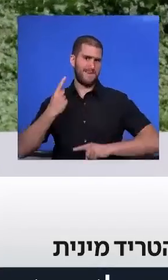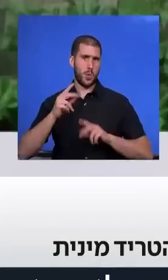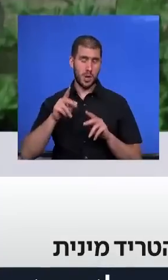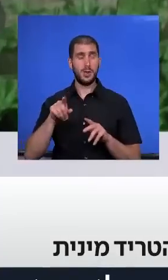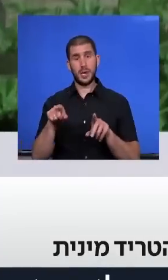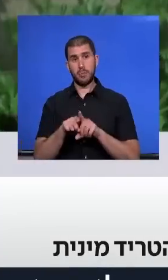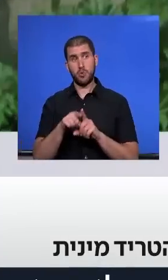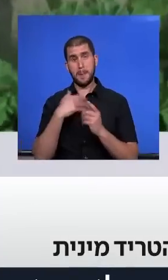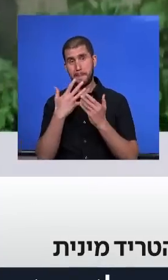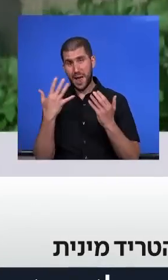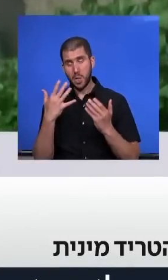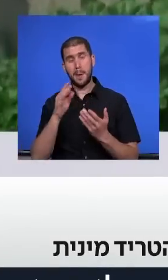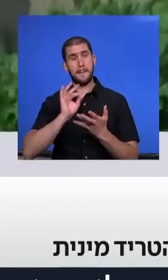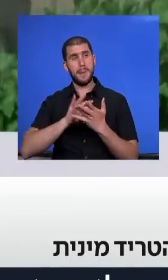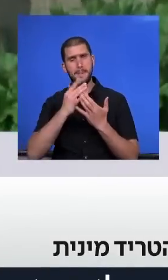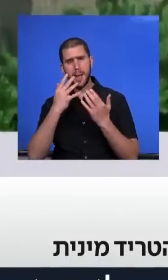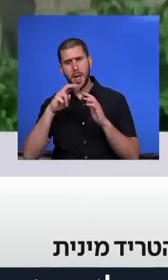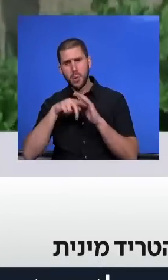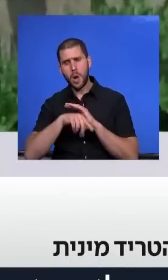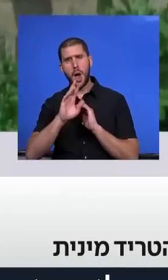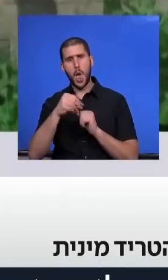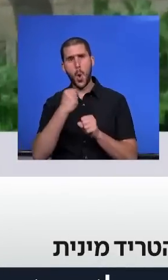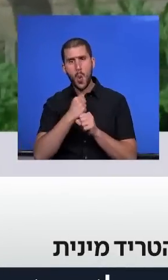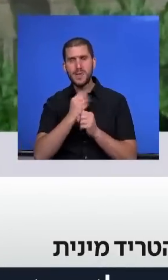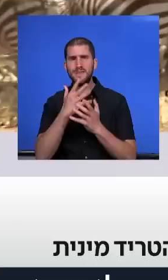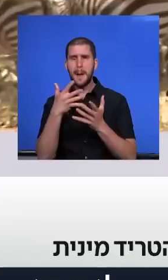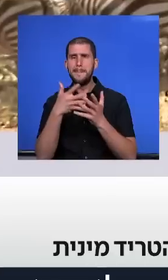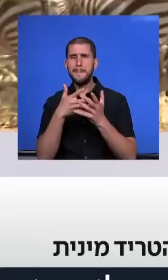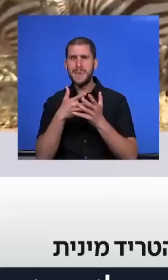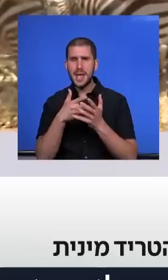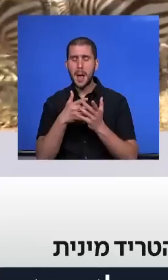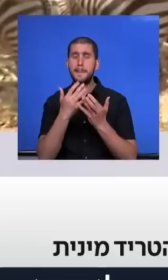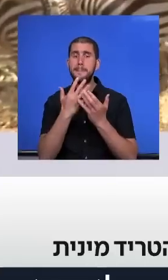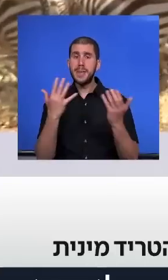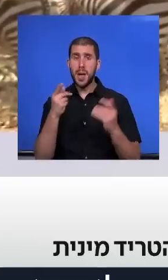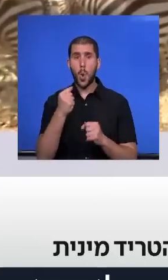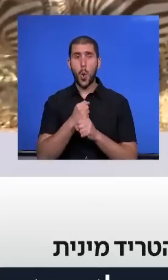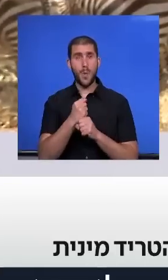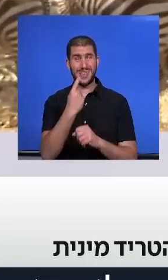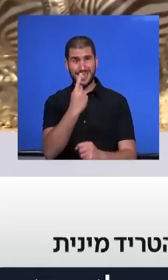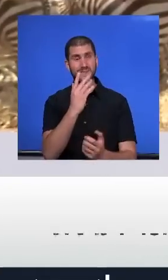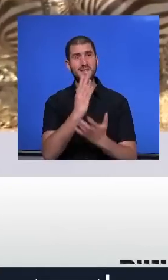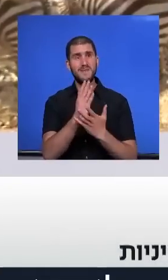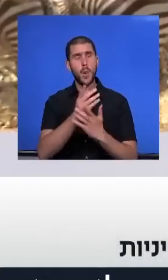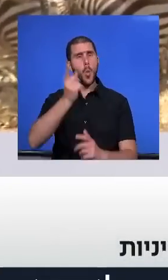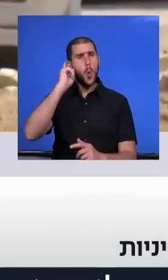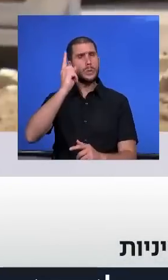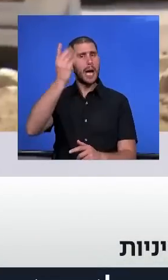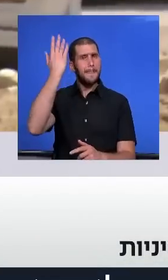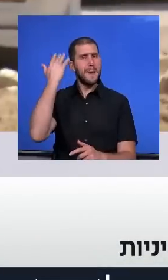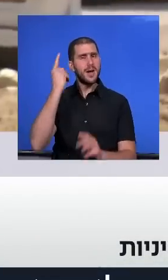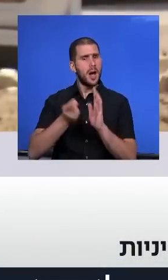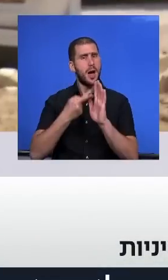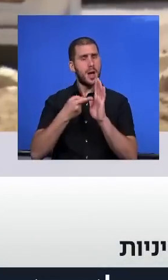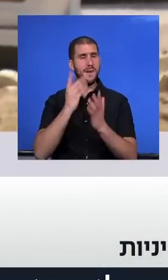שאנחנו מבררים, וכאשר מבררים על אותו עובד ומתחילה הבדיקה, מתברר שהעובד הזה כבר הוזהר בעבר,